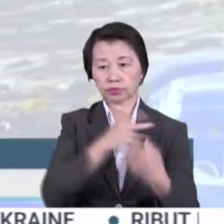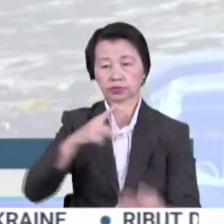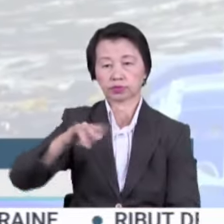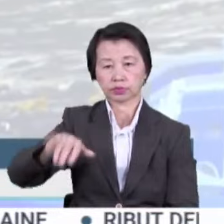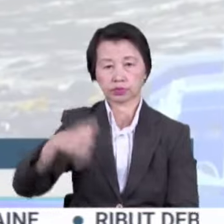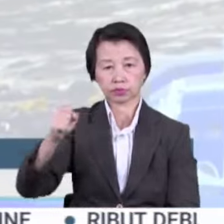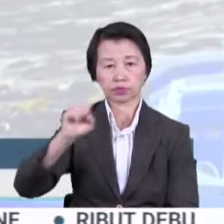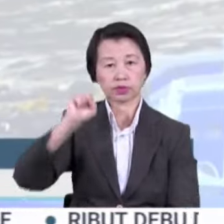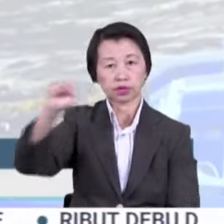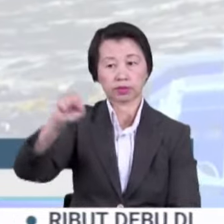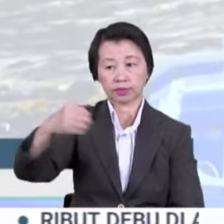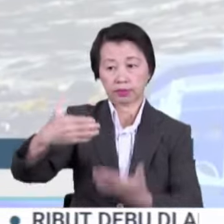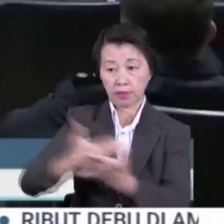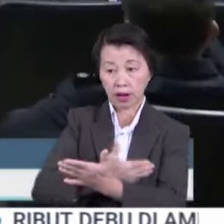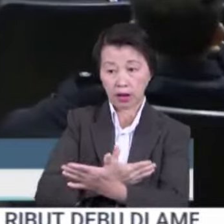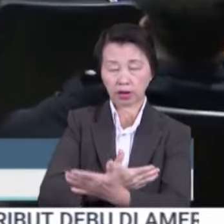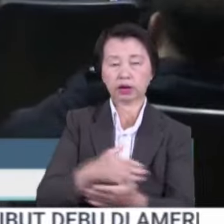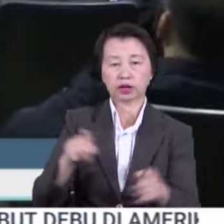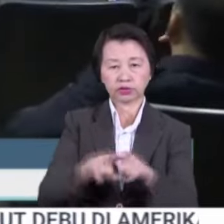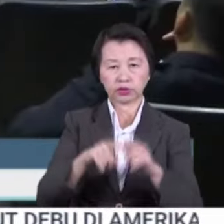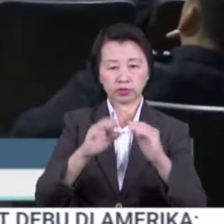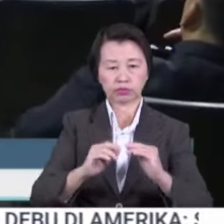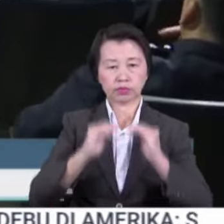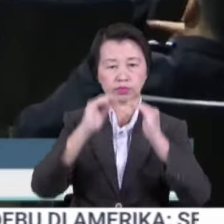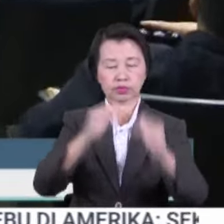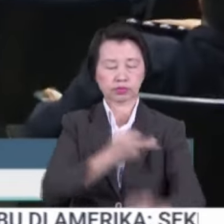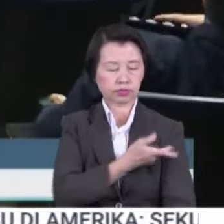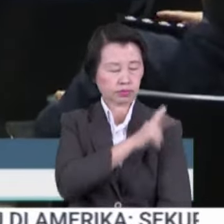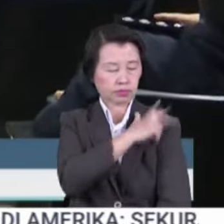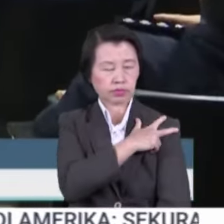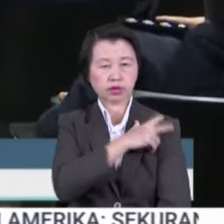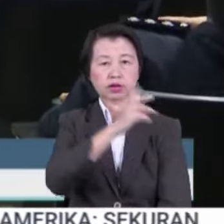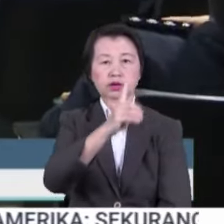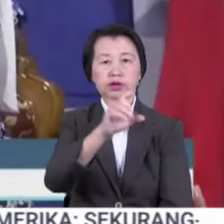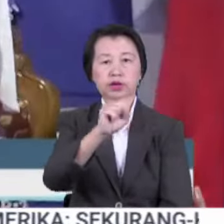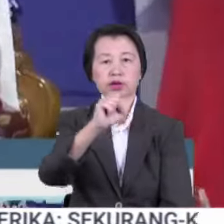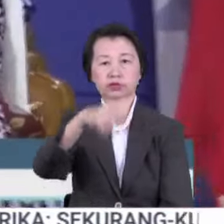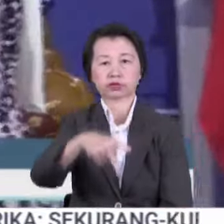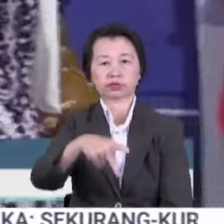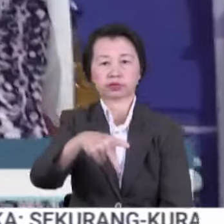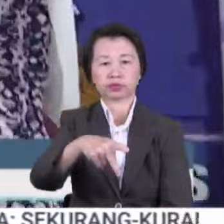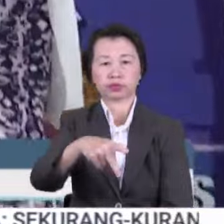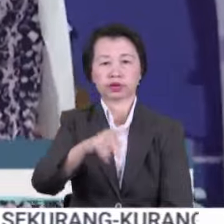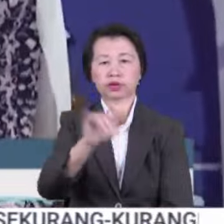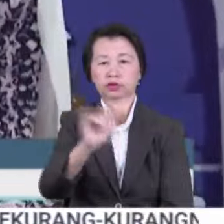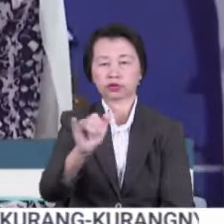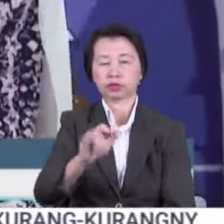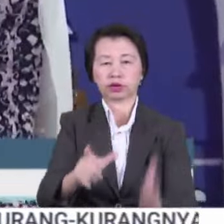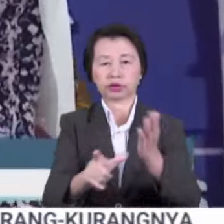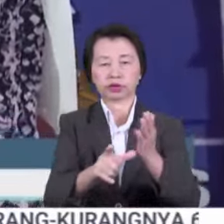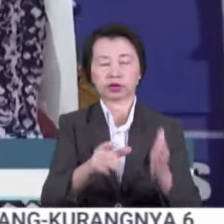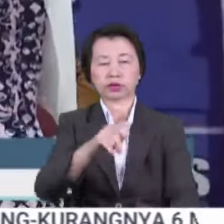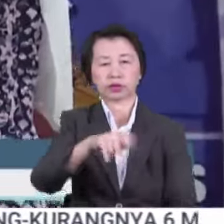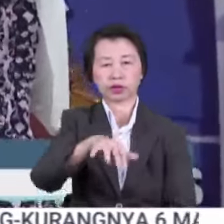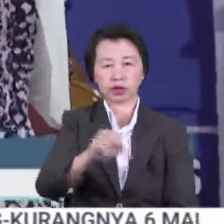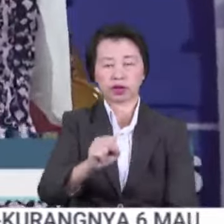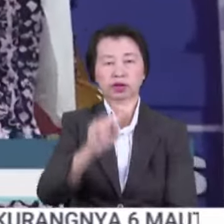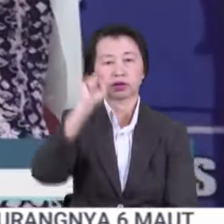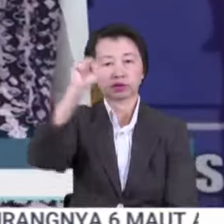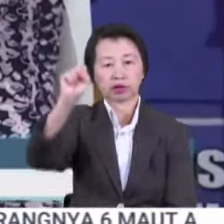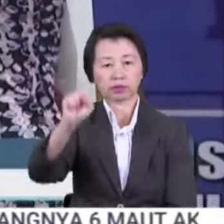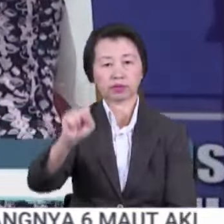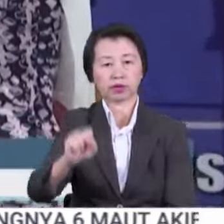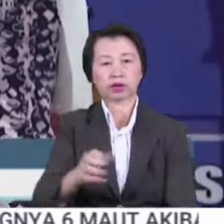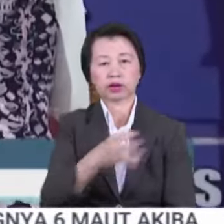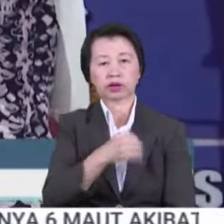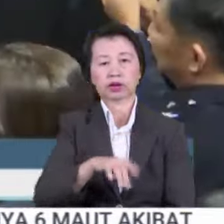sampai yang baru turut dinaikkan pangkat ialah DSP Syahrina in jahit sebagai timbalan pesuruh jayapolis